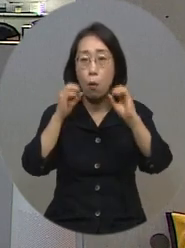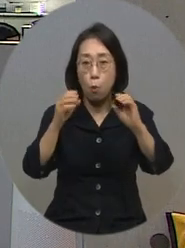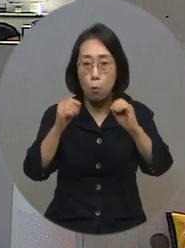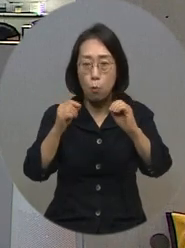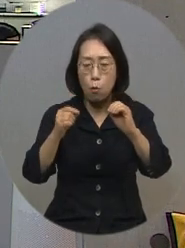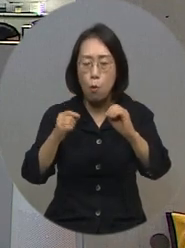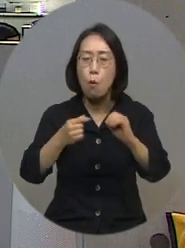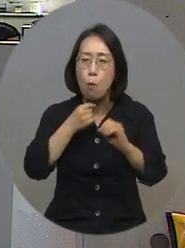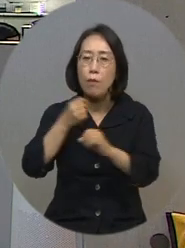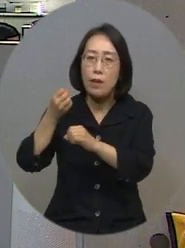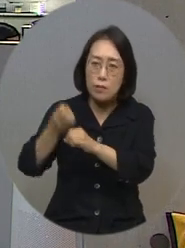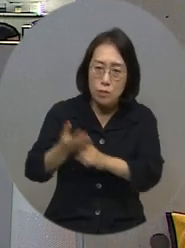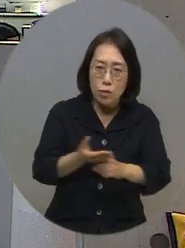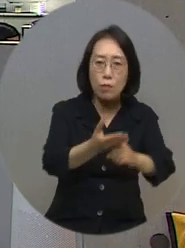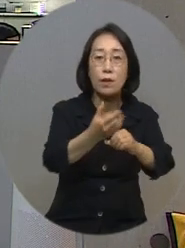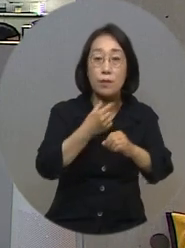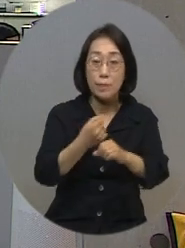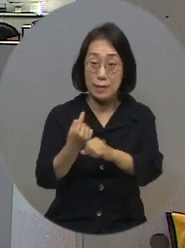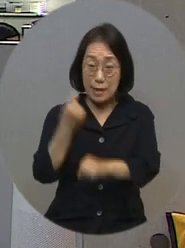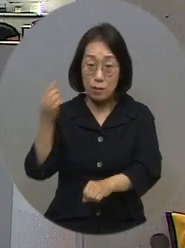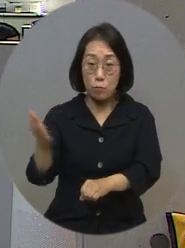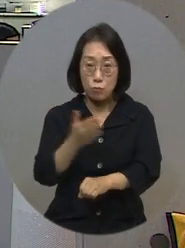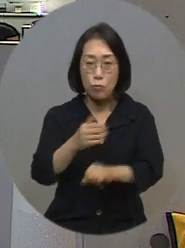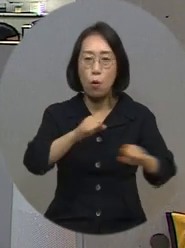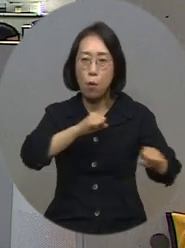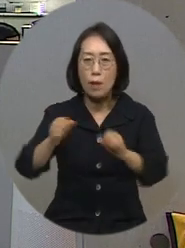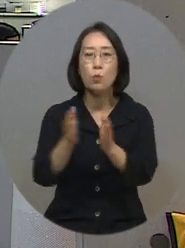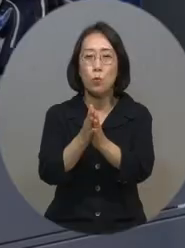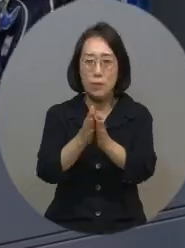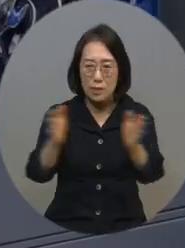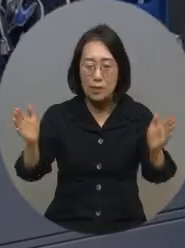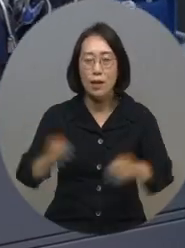바람을 전달하려는 움직임을 작년에 시작했습니다.